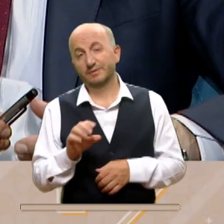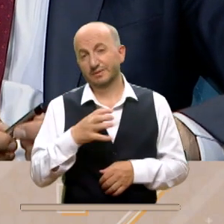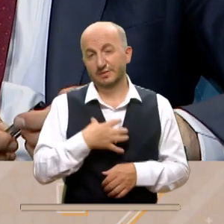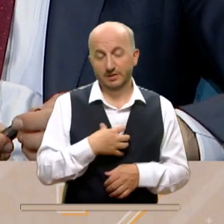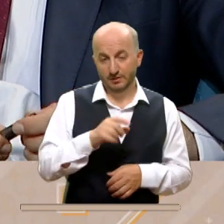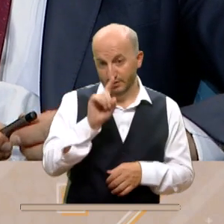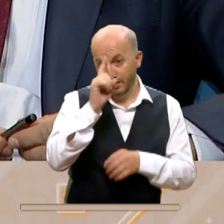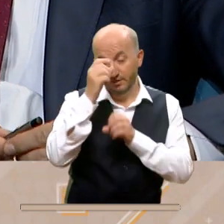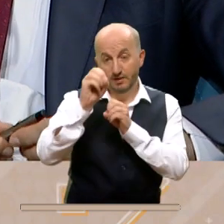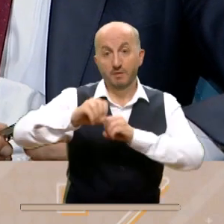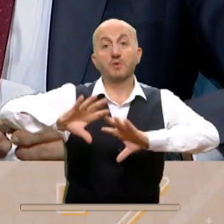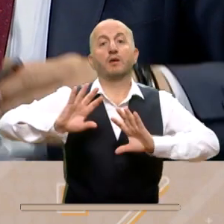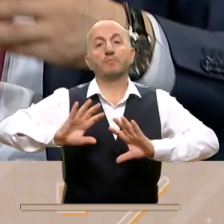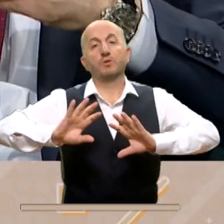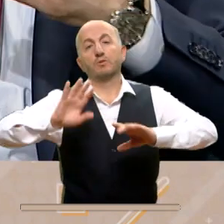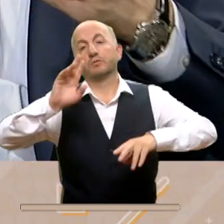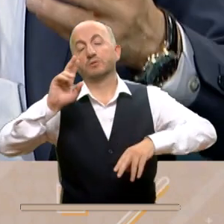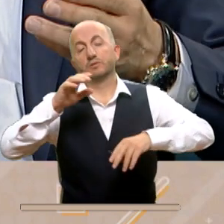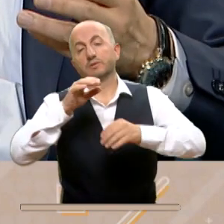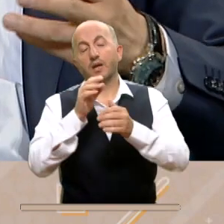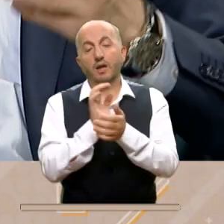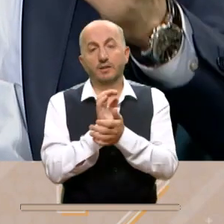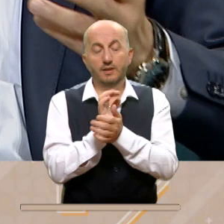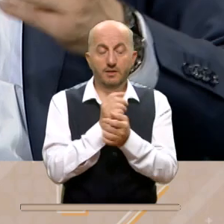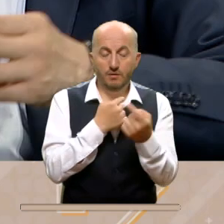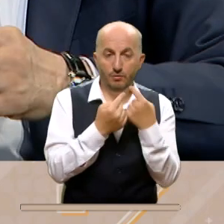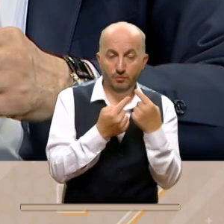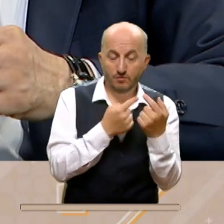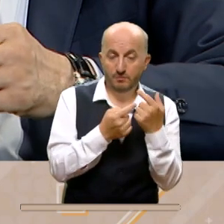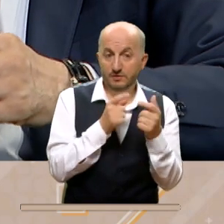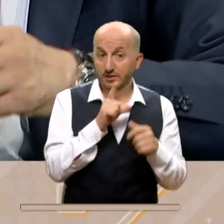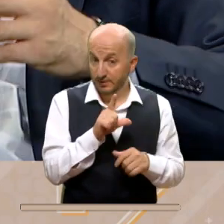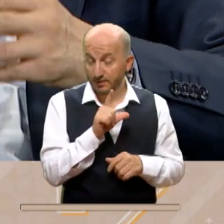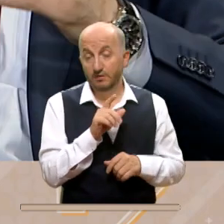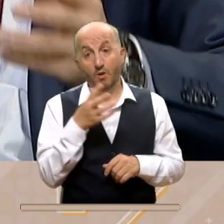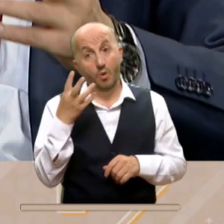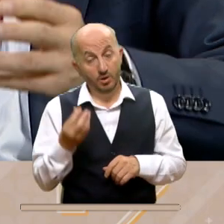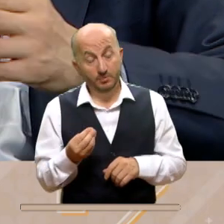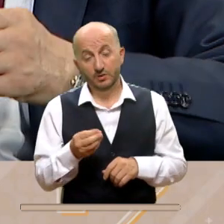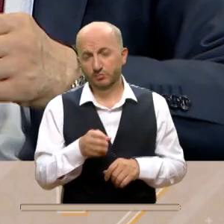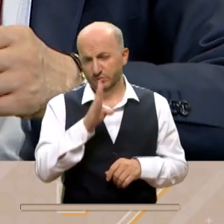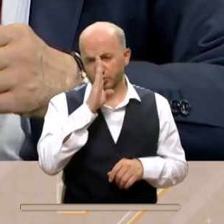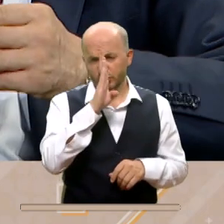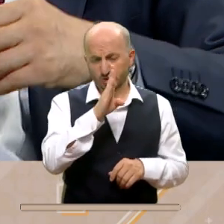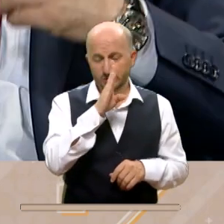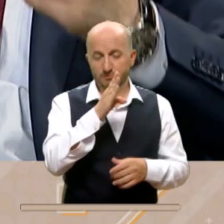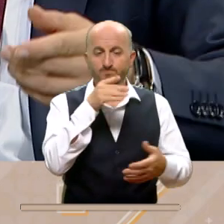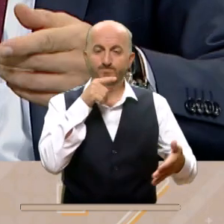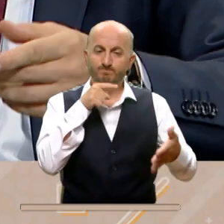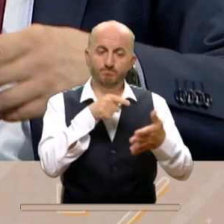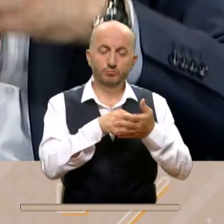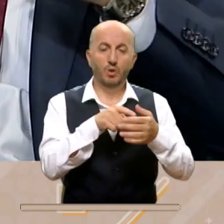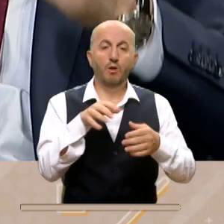haline bırakmıyoruz açıkçası. Yer yer aileleriyle görüşmemiz gereken durumlar olabilir. Burada ciddi bir ilgi var.